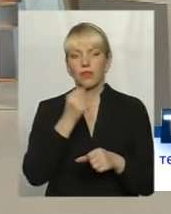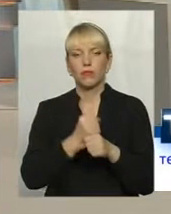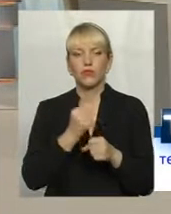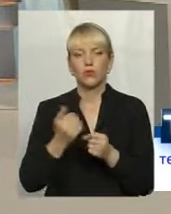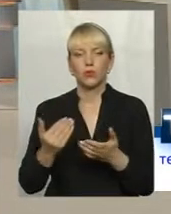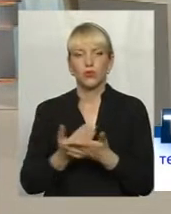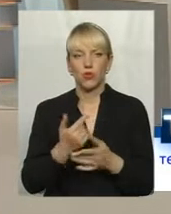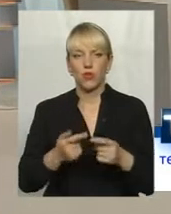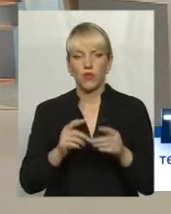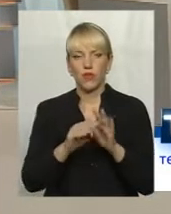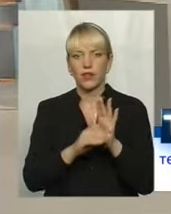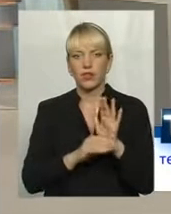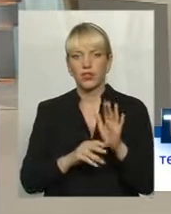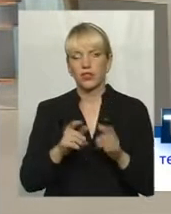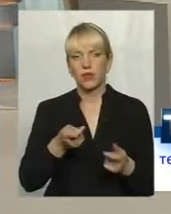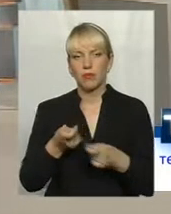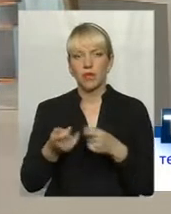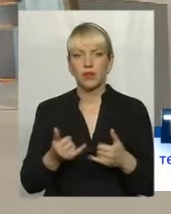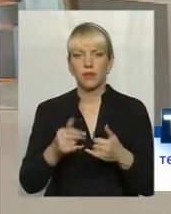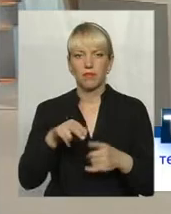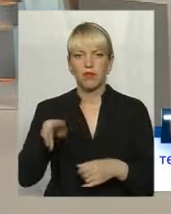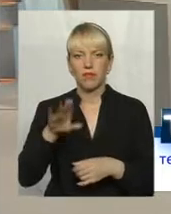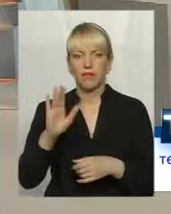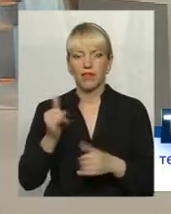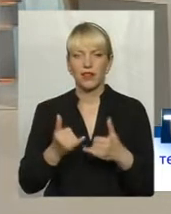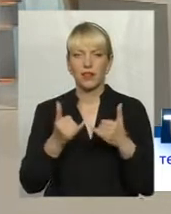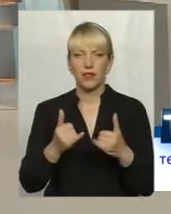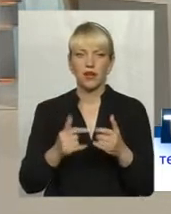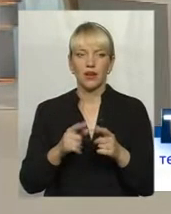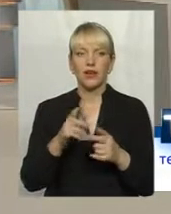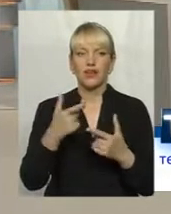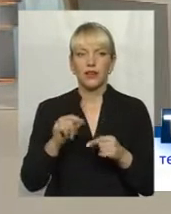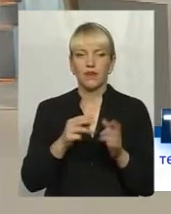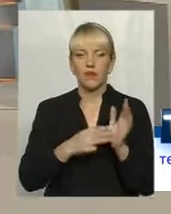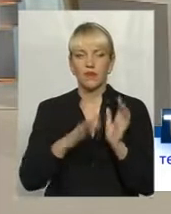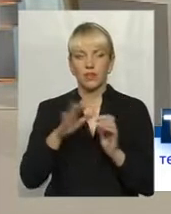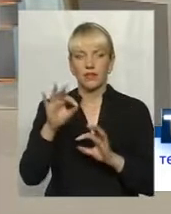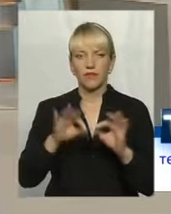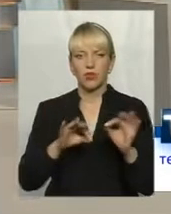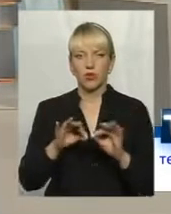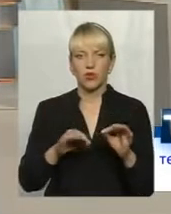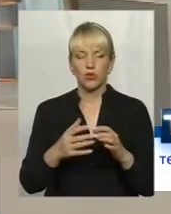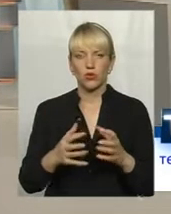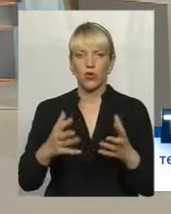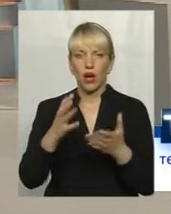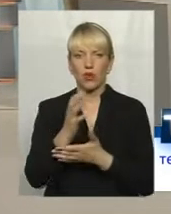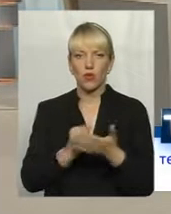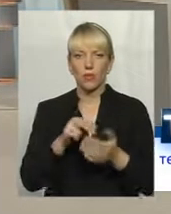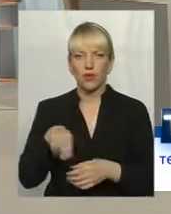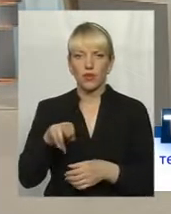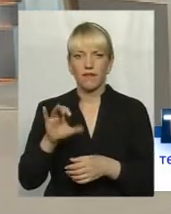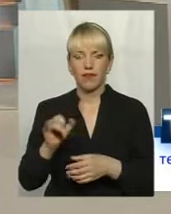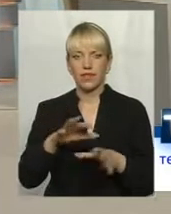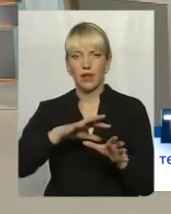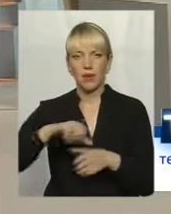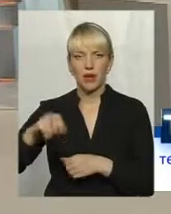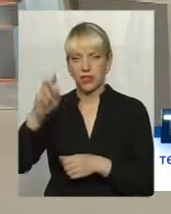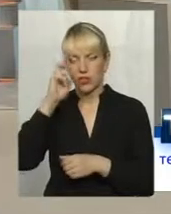новий режим адміністрування ПДВ для аграрних виробників, в якому 85% акумульованого ПДВ забирається державою,